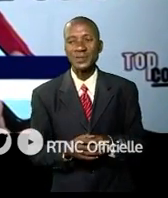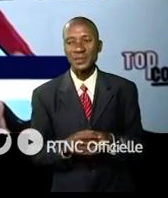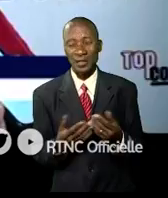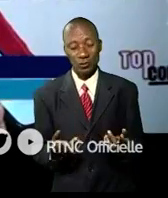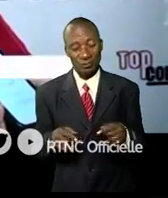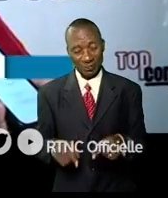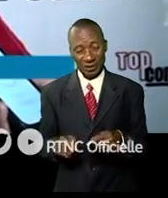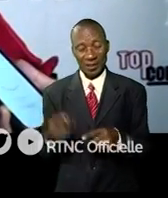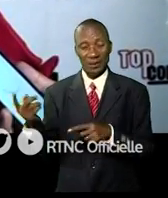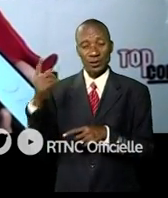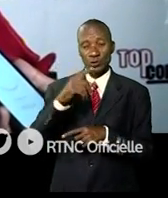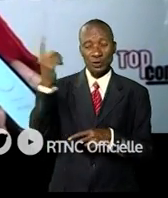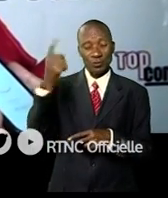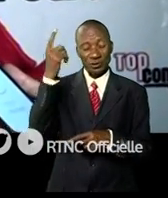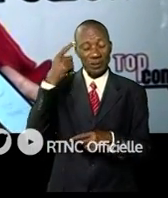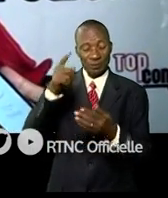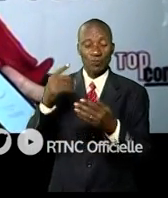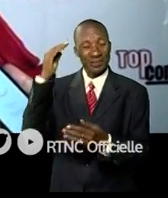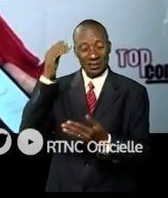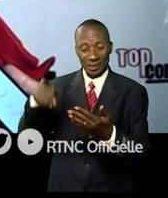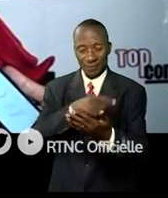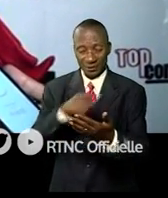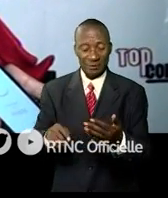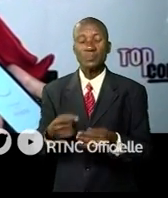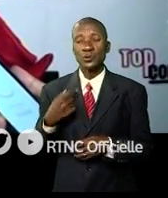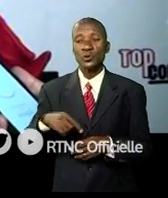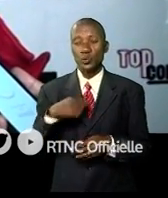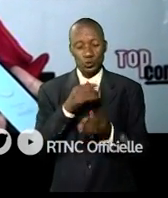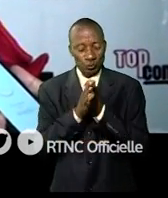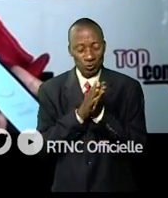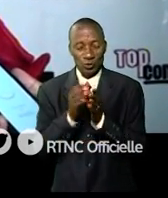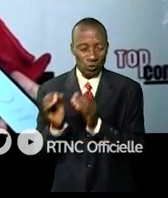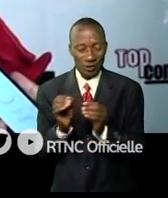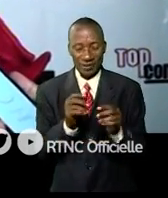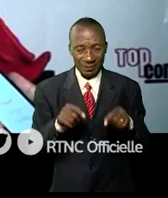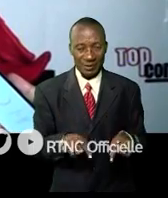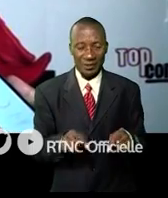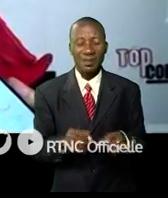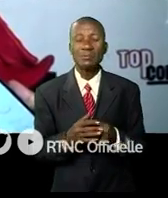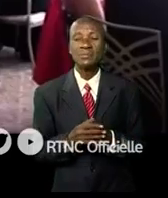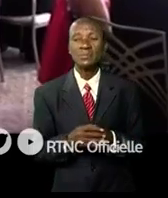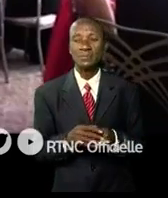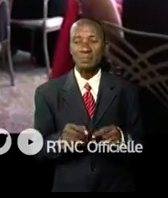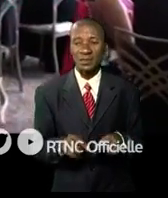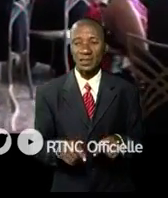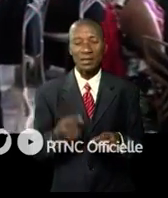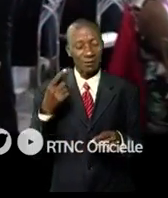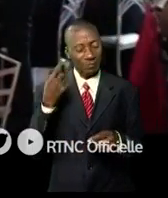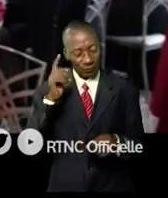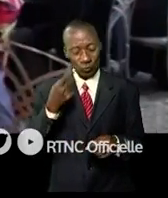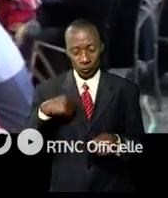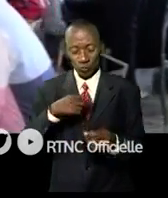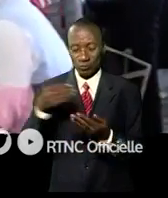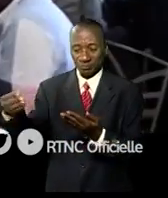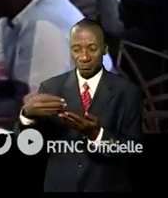mondiale de la lutte contre le sida. Donc nous avons souhaité organiser maintenant. Et tout ce qu'on va récolter, on va construire le centre convivial. On